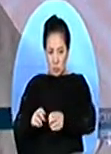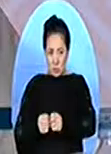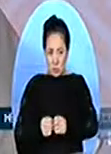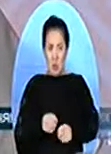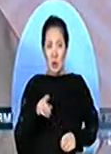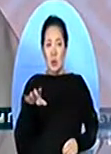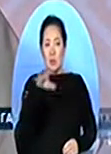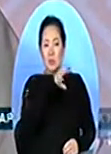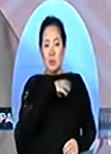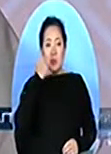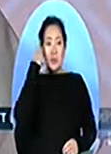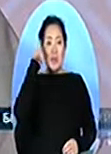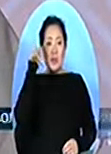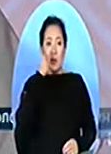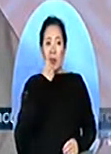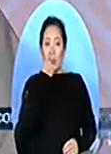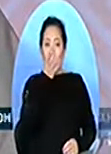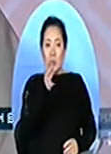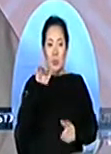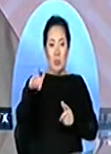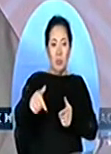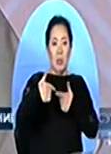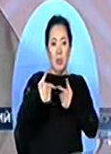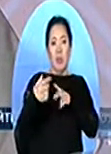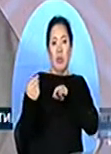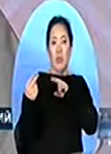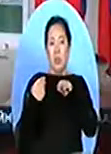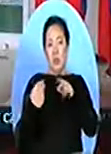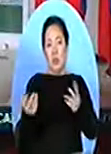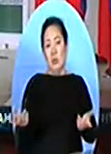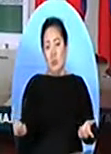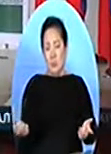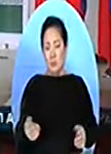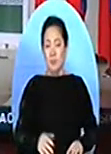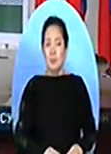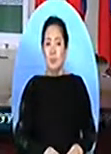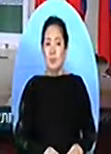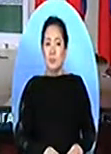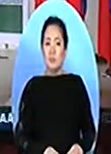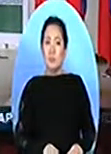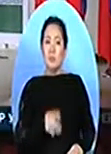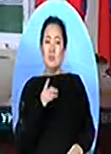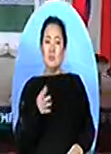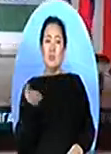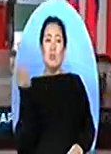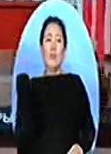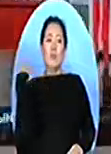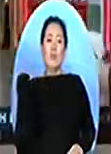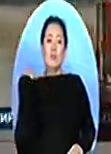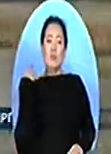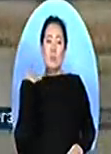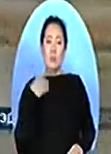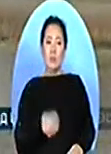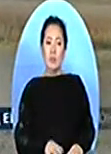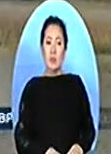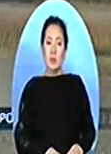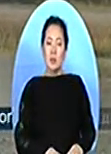бидний тэр санаачлаг одоо сөрөг сусалгаанд өгдөөд ингээд урагшаа явуулж байгаа. Тэр өнгөрсөн 6 сарын сүүл Монгол